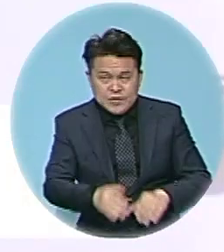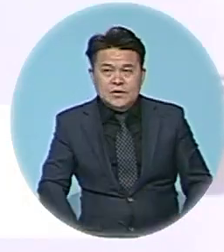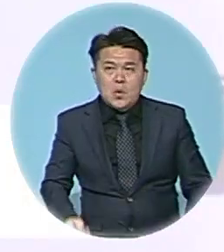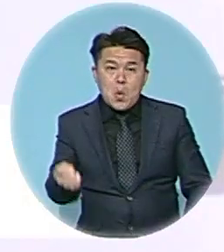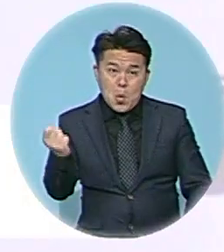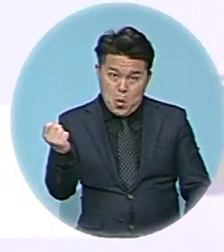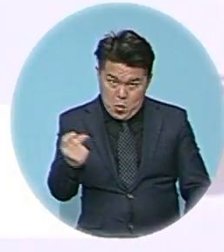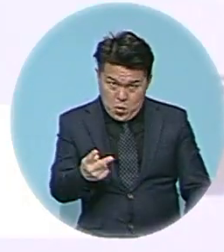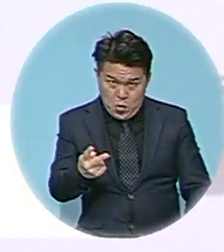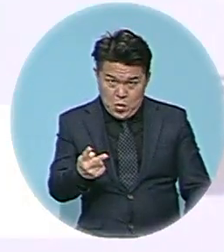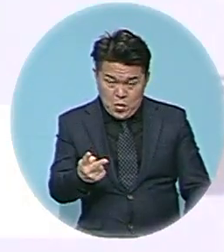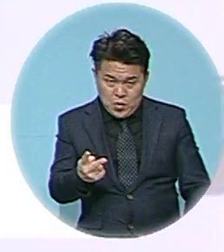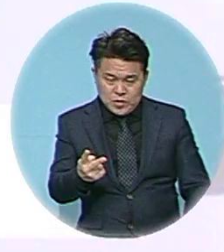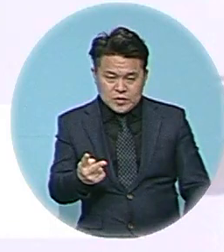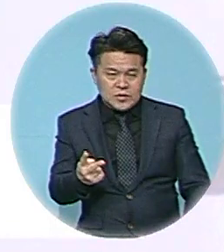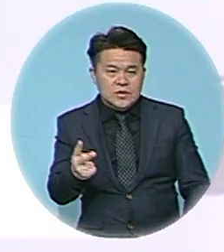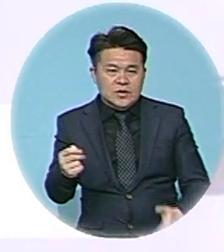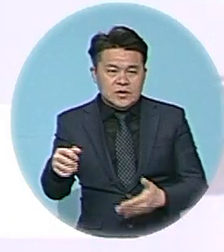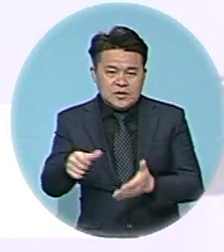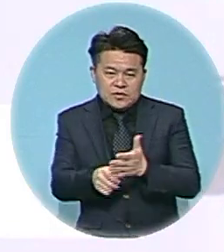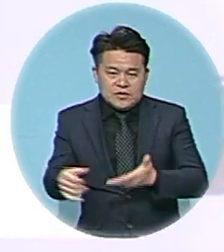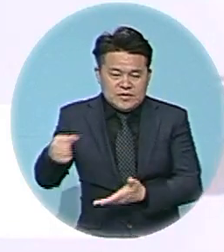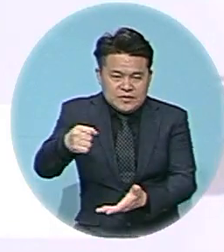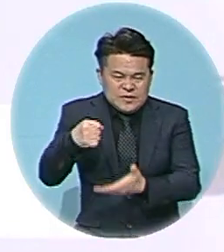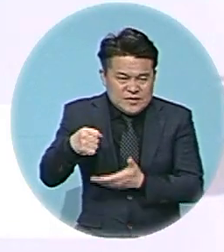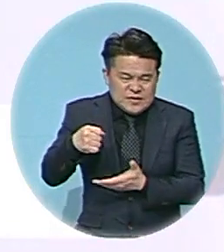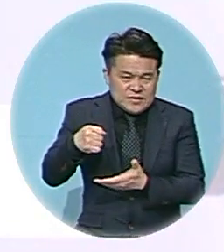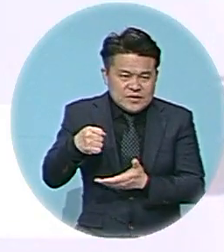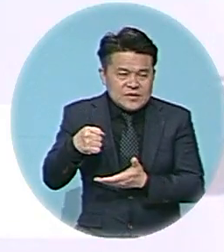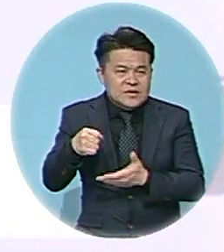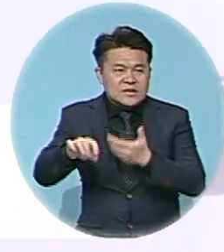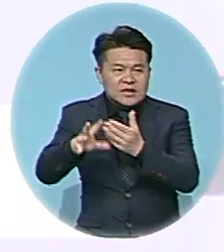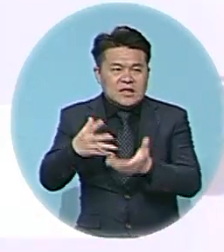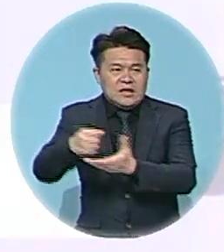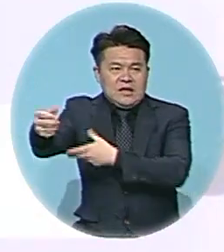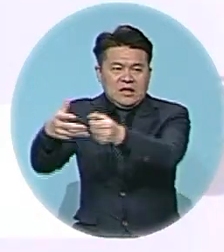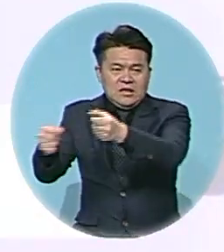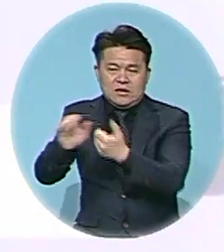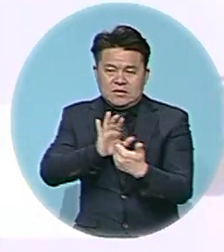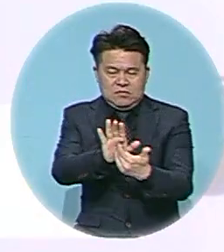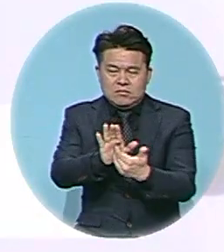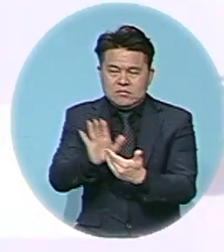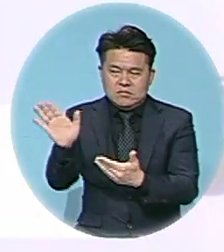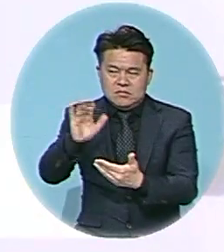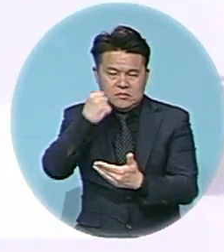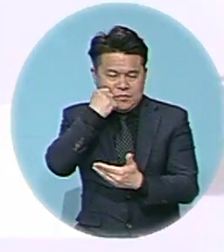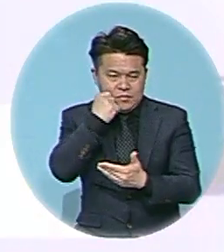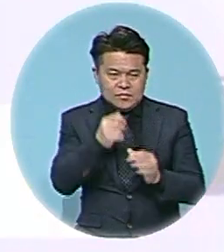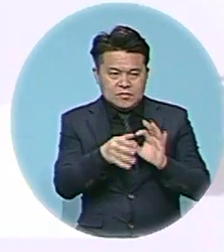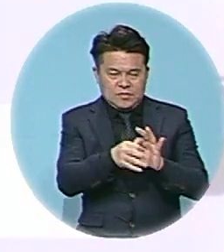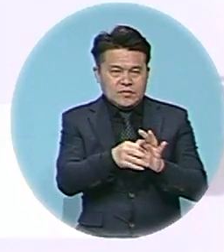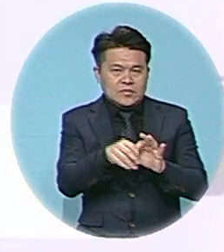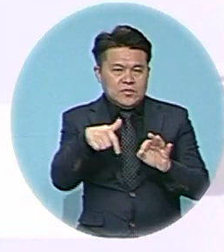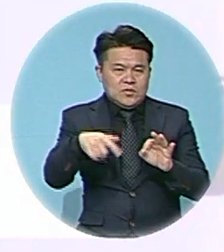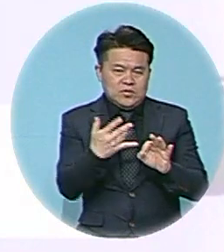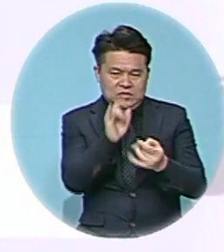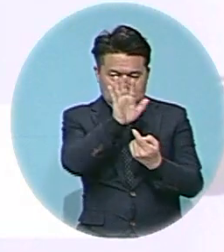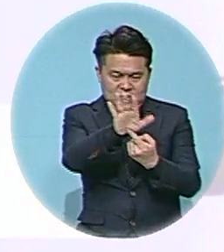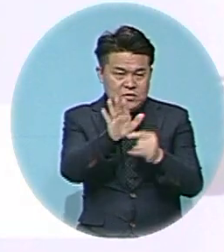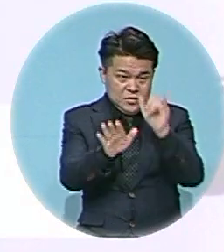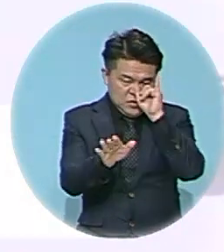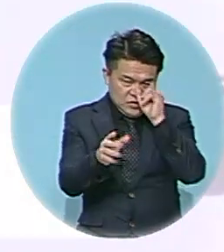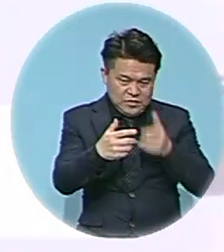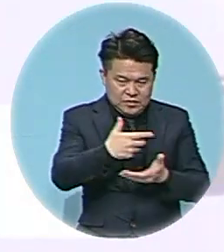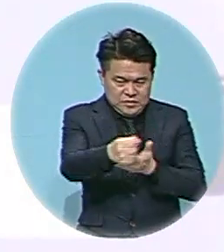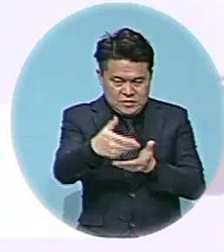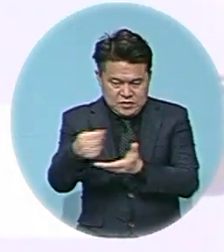아울러 보따리 상에 의한 마스크 대량 반출을 막기 위하여 관련 고시를 제정하고 반출